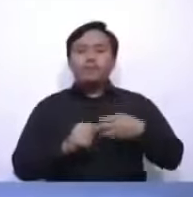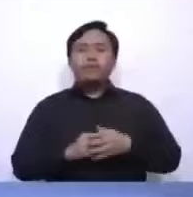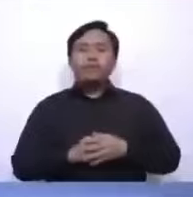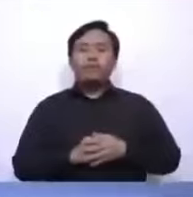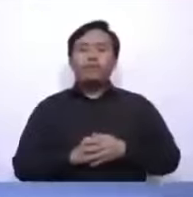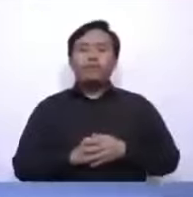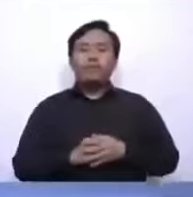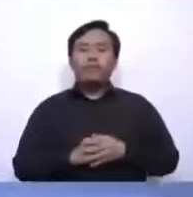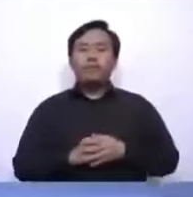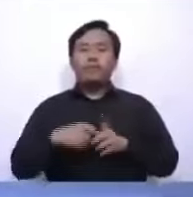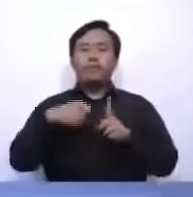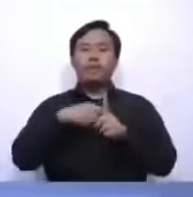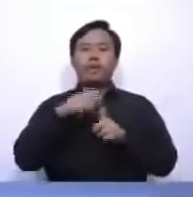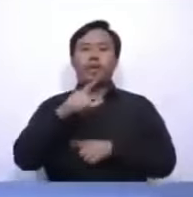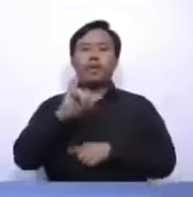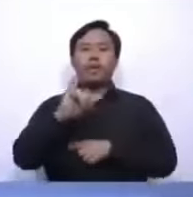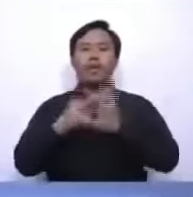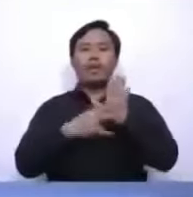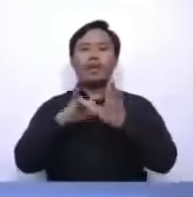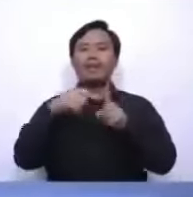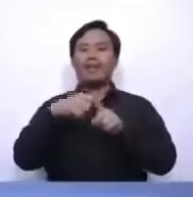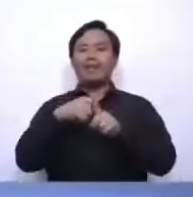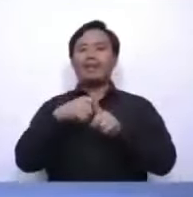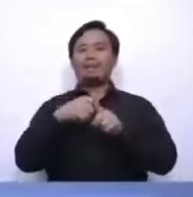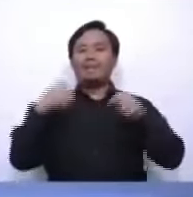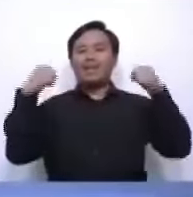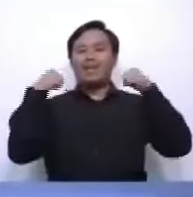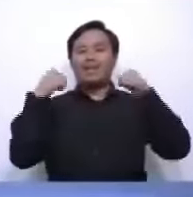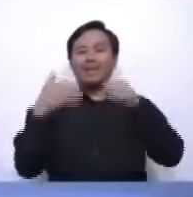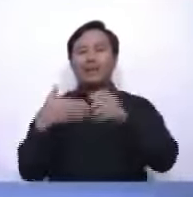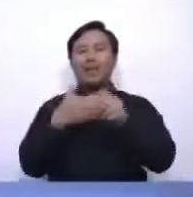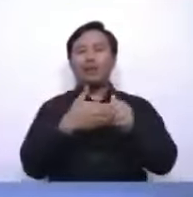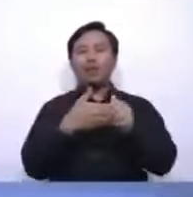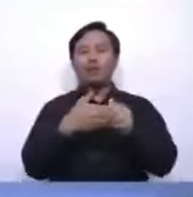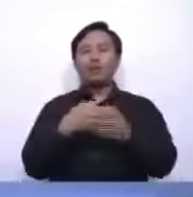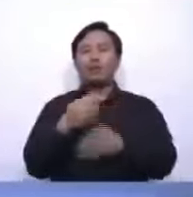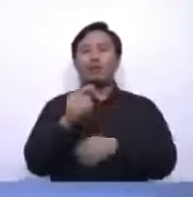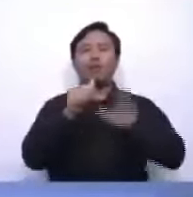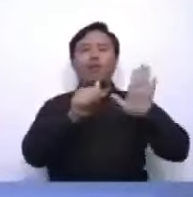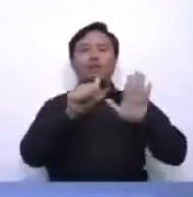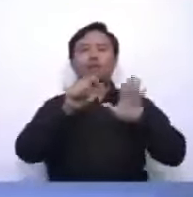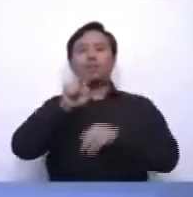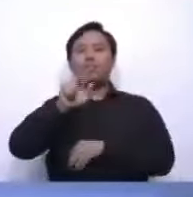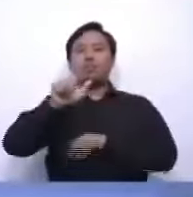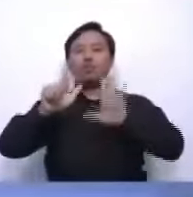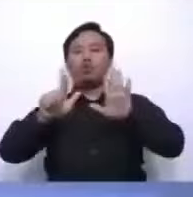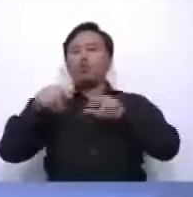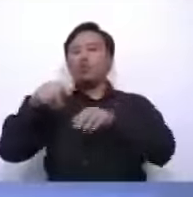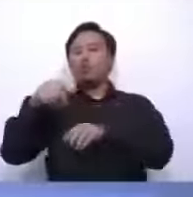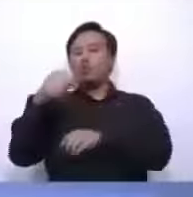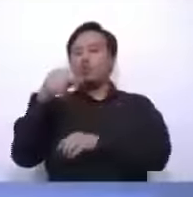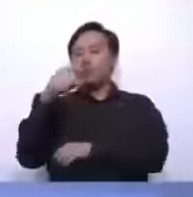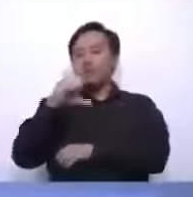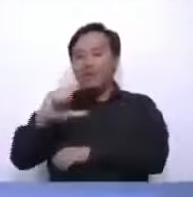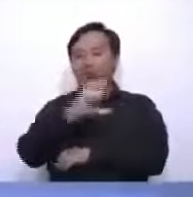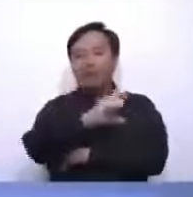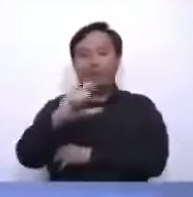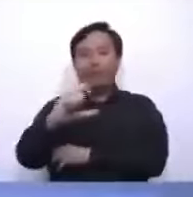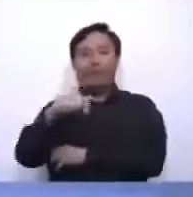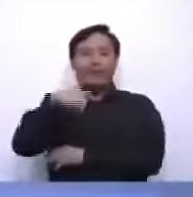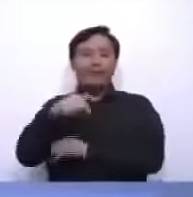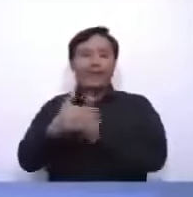adanya klinik kesehatan terpadu di 627 kecamatan, sehingga di sini dihadirkan